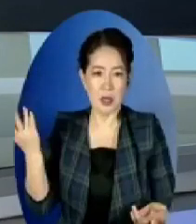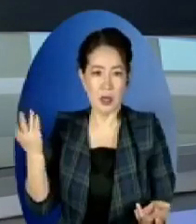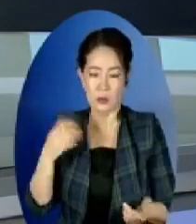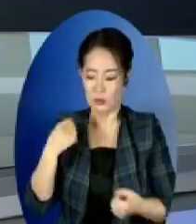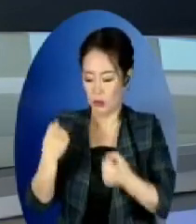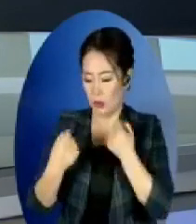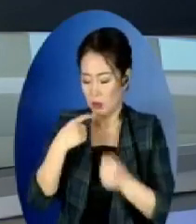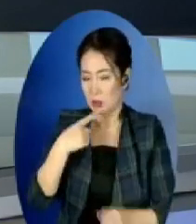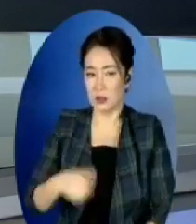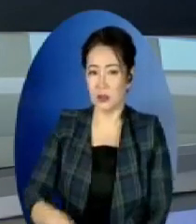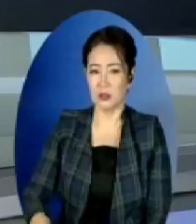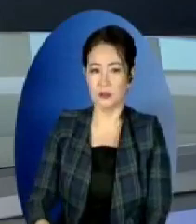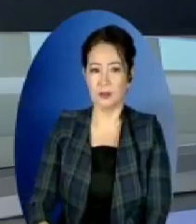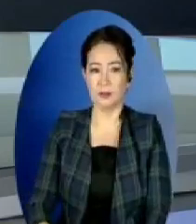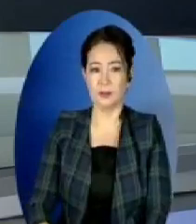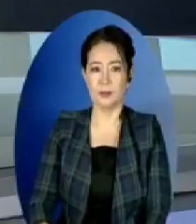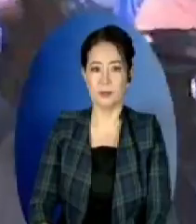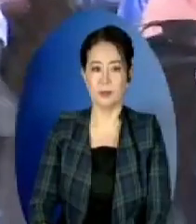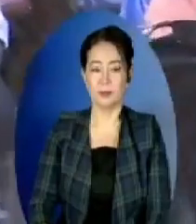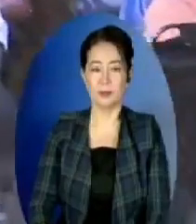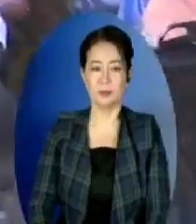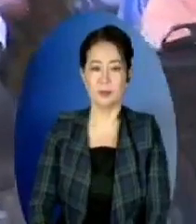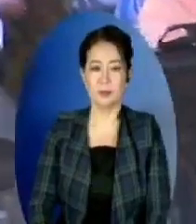нар хэлж байна.